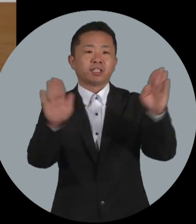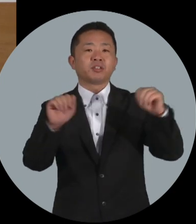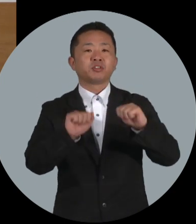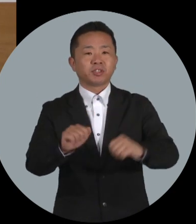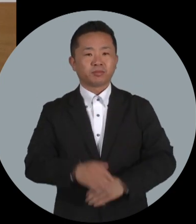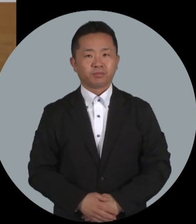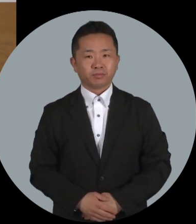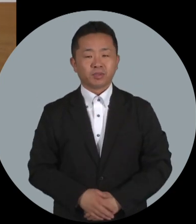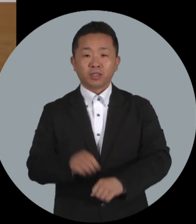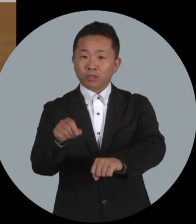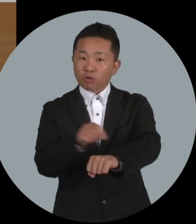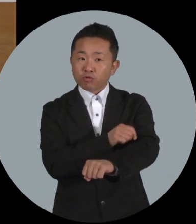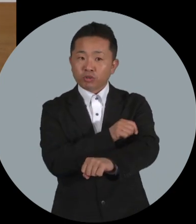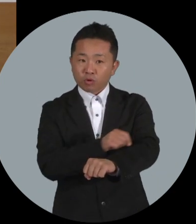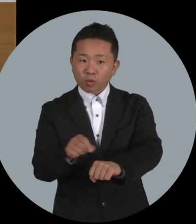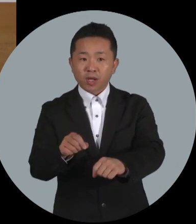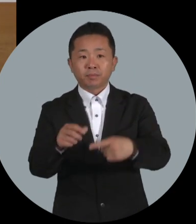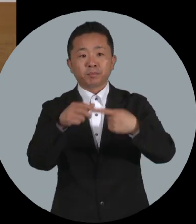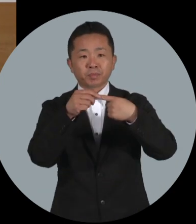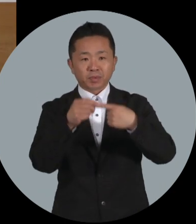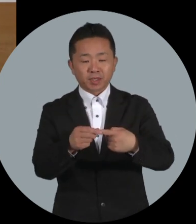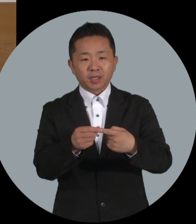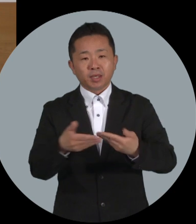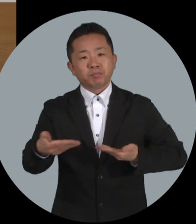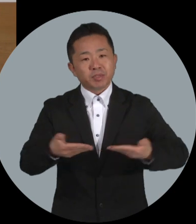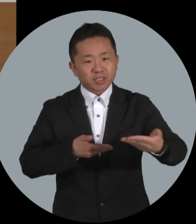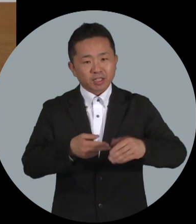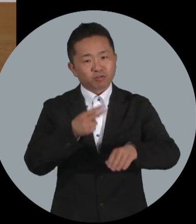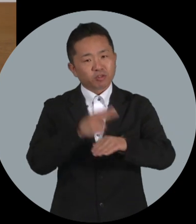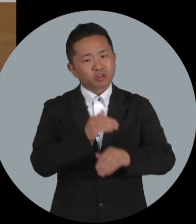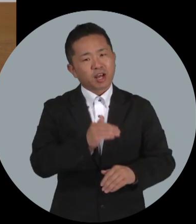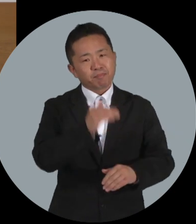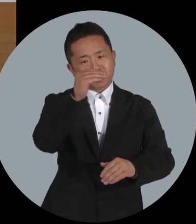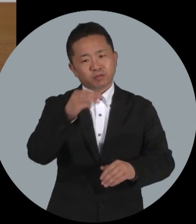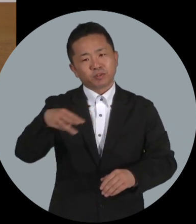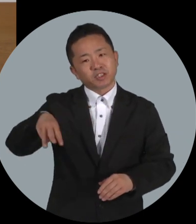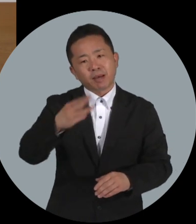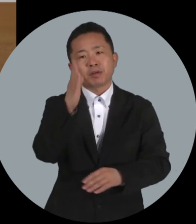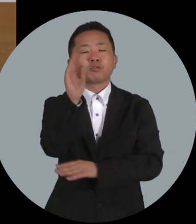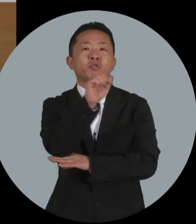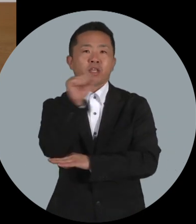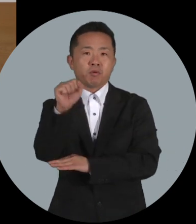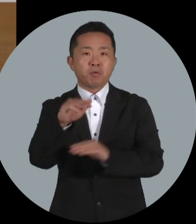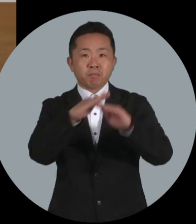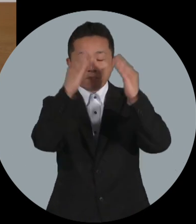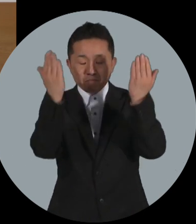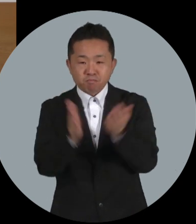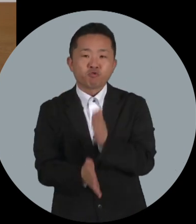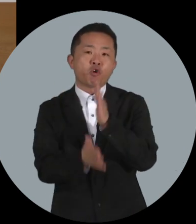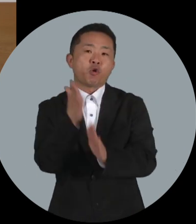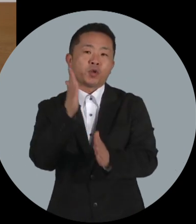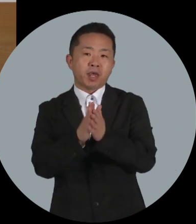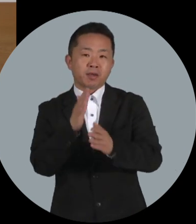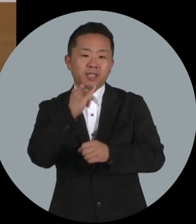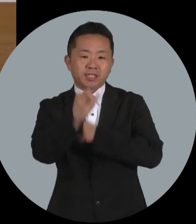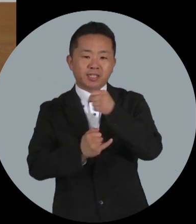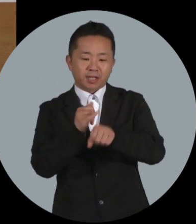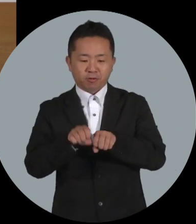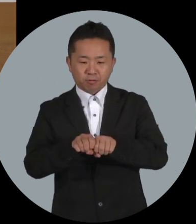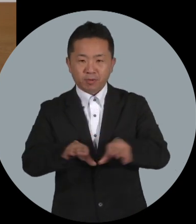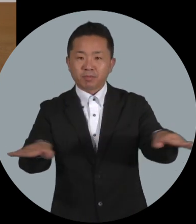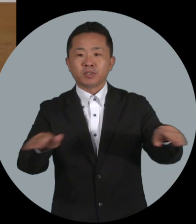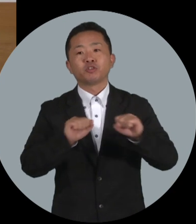徴といたしましては、ビジネスやスキルアップに役立つ約300講座を完全無料でオンデマンド配信す